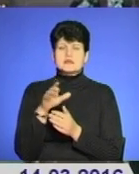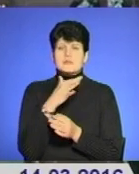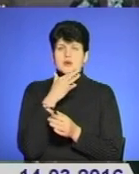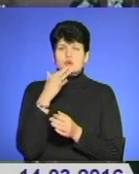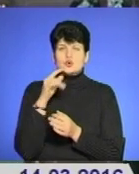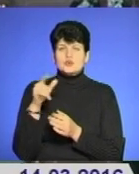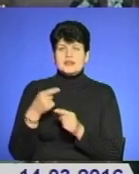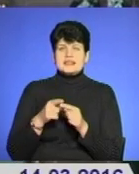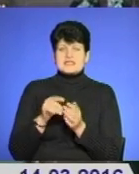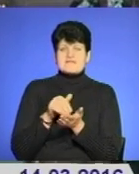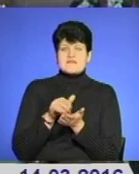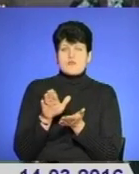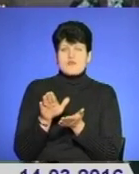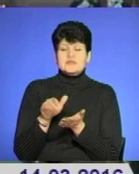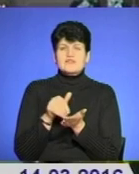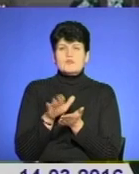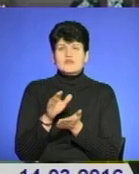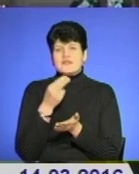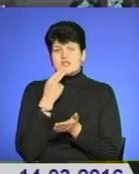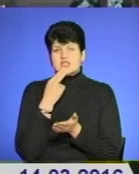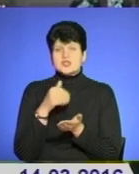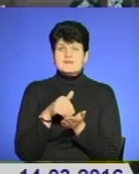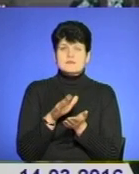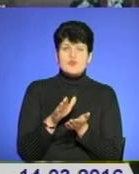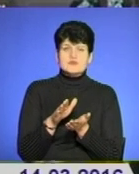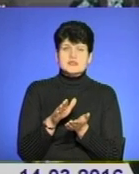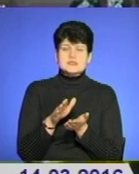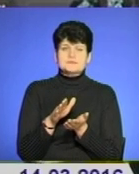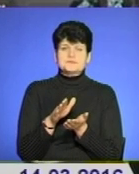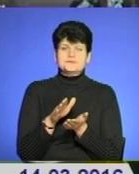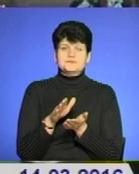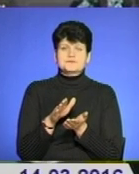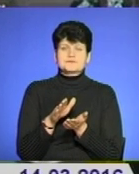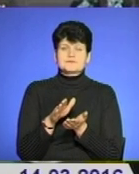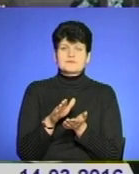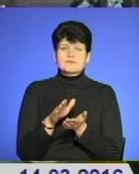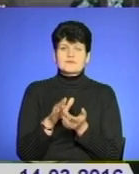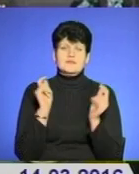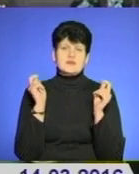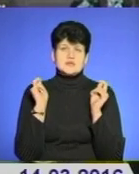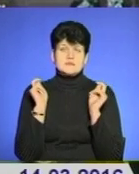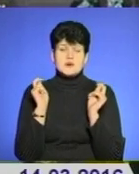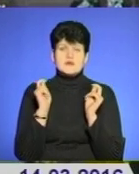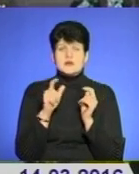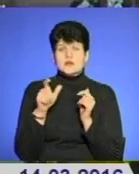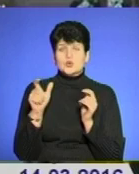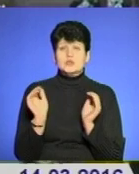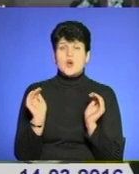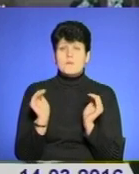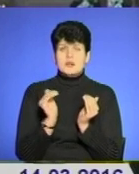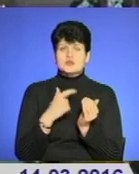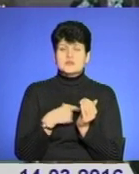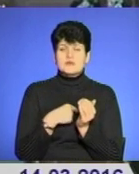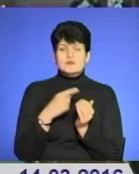є відмовитися від їжі, відмовитися від гучних забав, але люди обмежують себе.